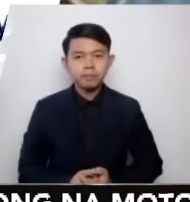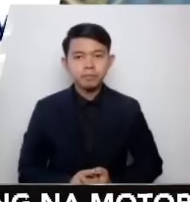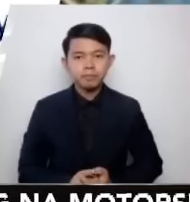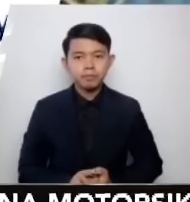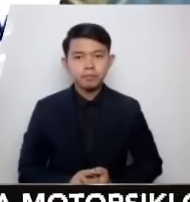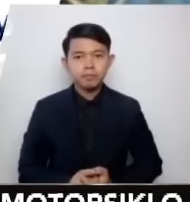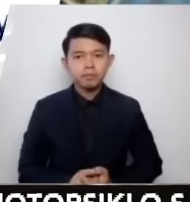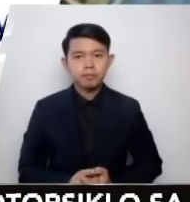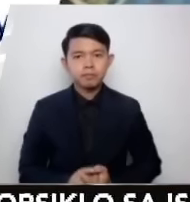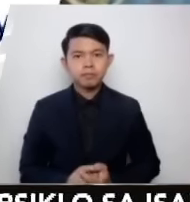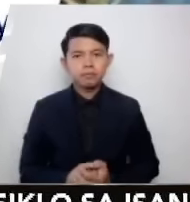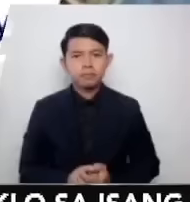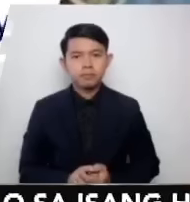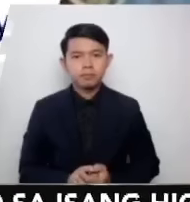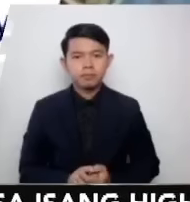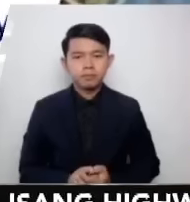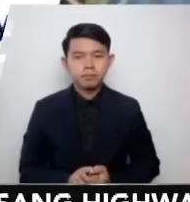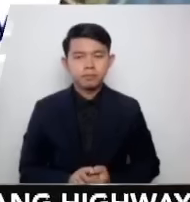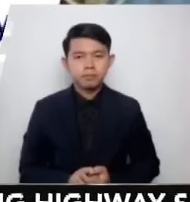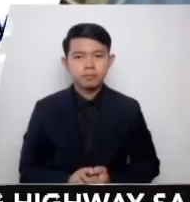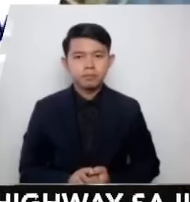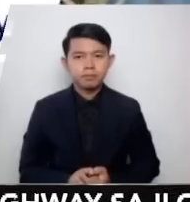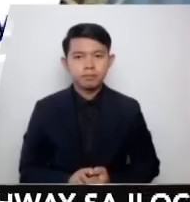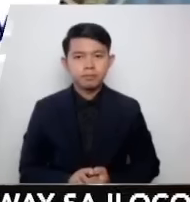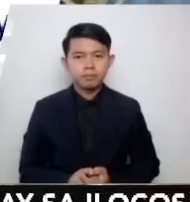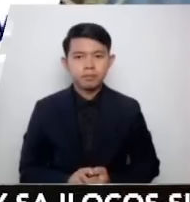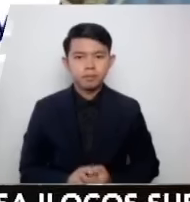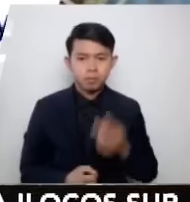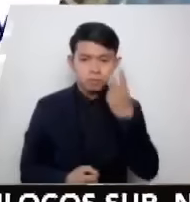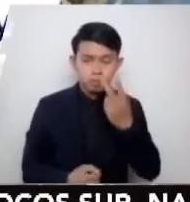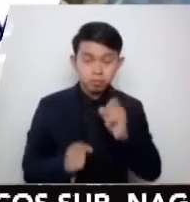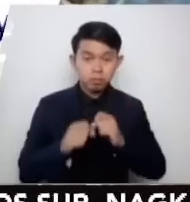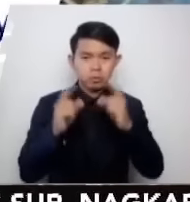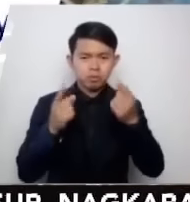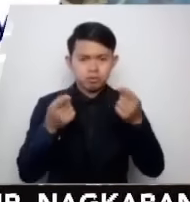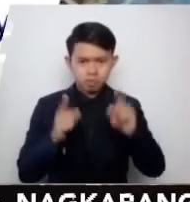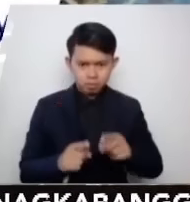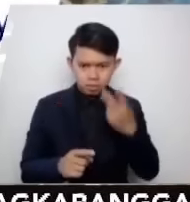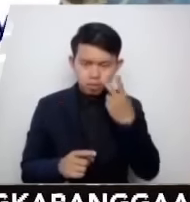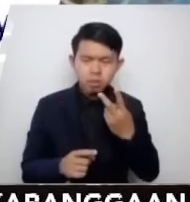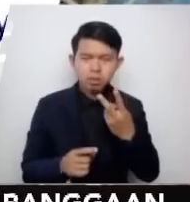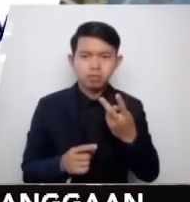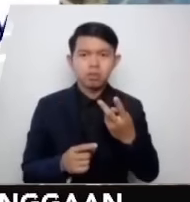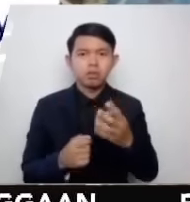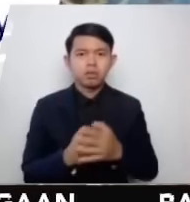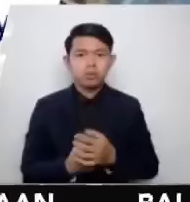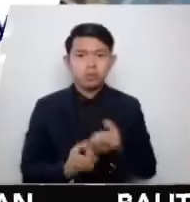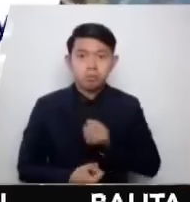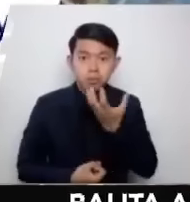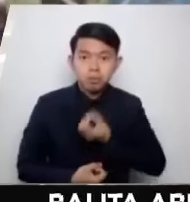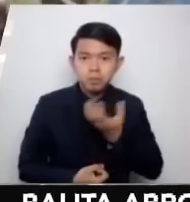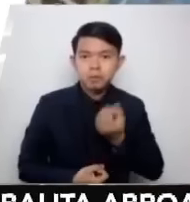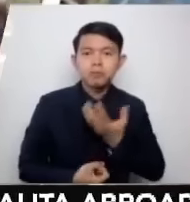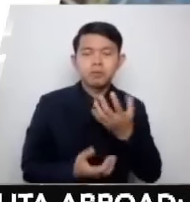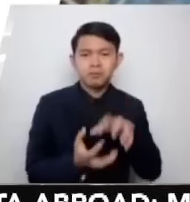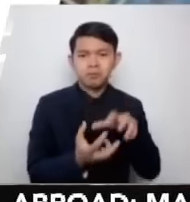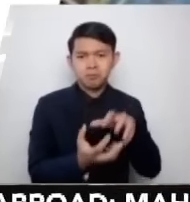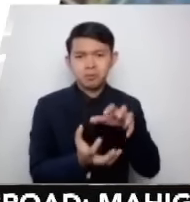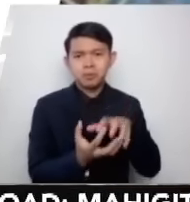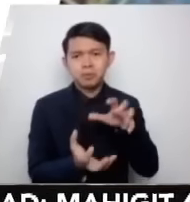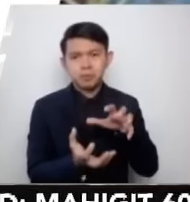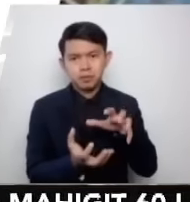ayo diha paduol. Dagan siya diri pag anan niya ang usa sad kairo. Siya na si Luke ni gasuka-suka angko. Wa na duda na